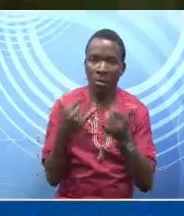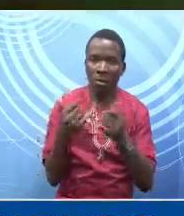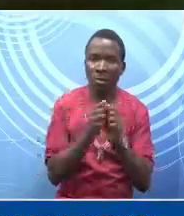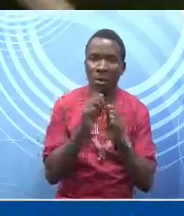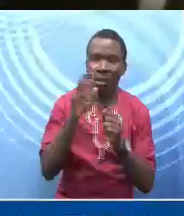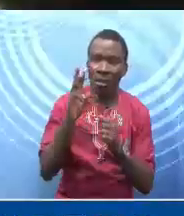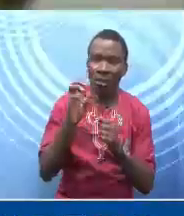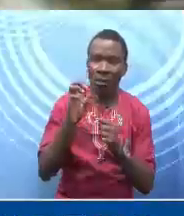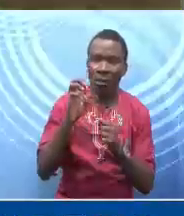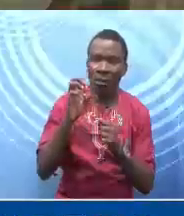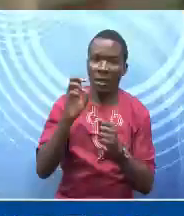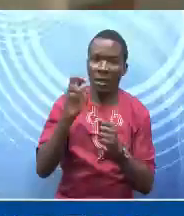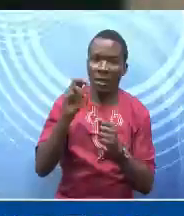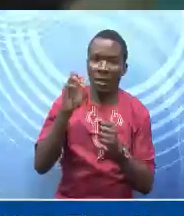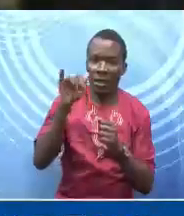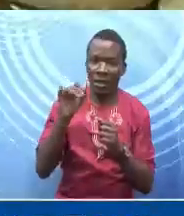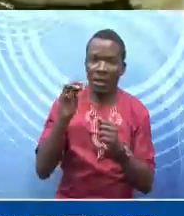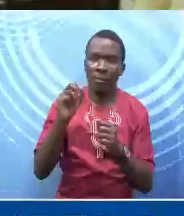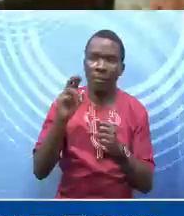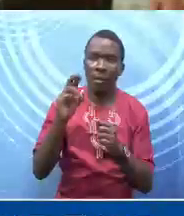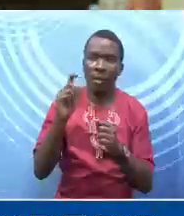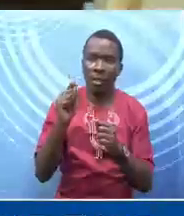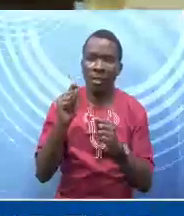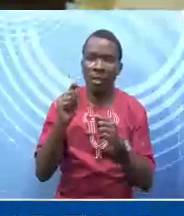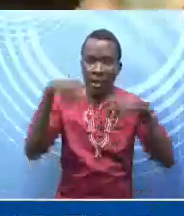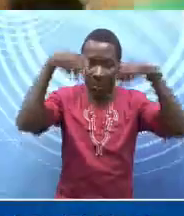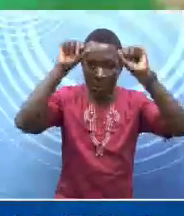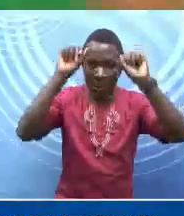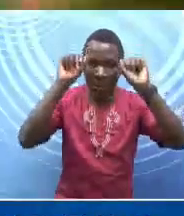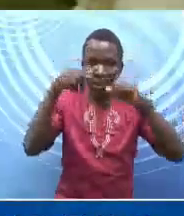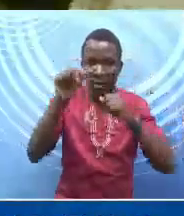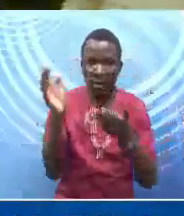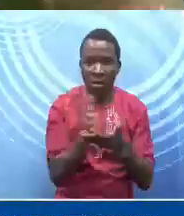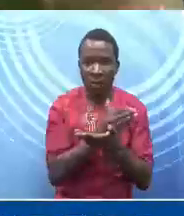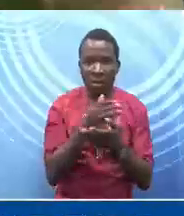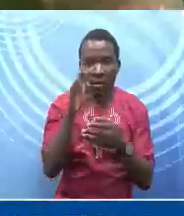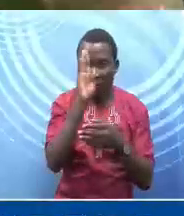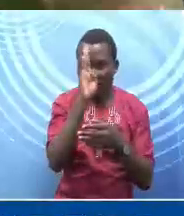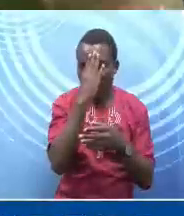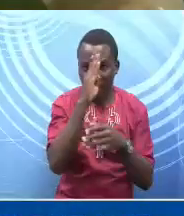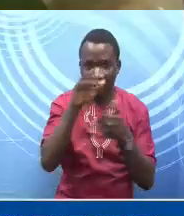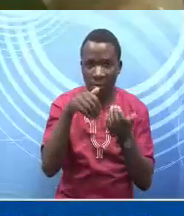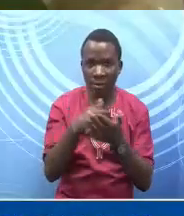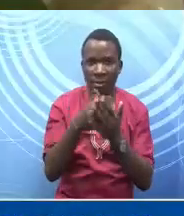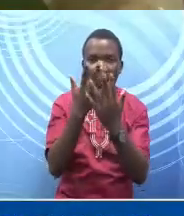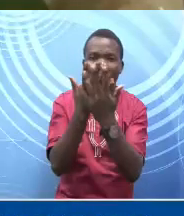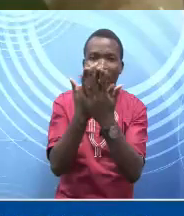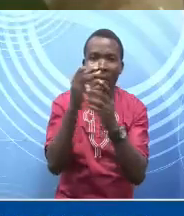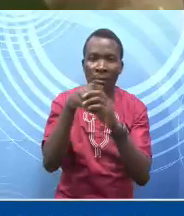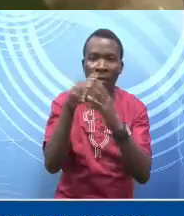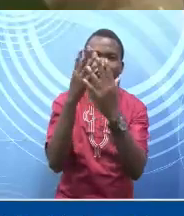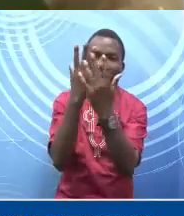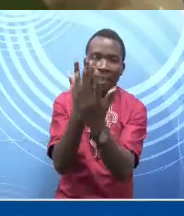Winnie Mant usanzwe ari perezida nawe wavanyweho, bikekwa ko bose ngo bafungiye muri